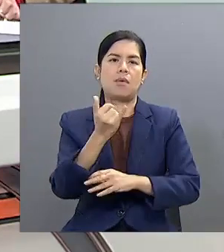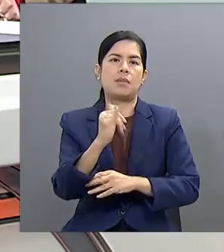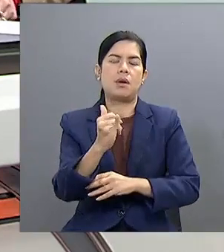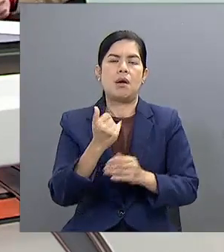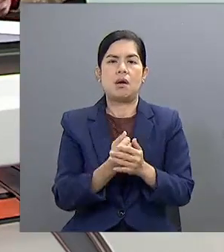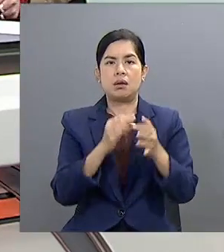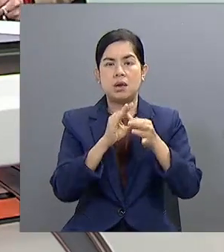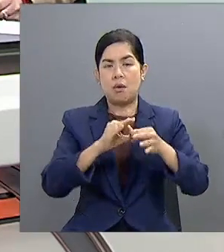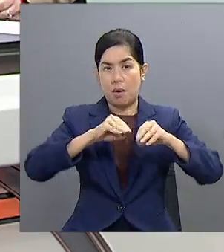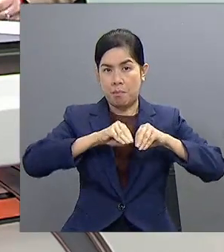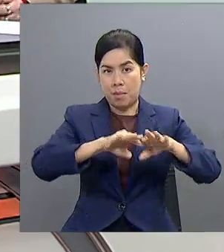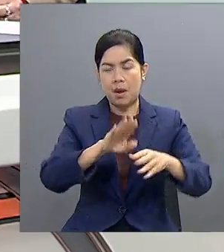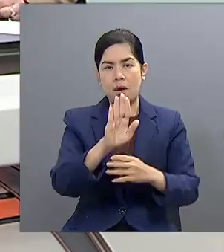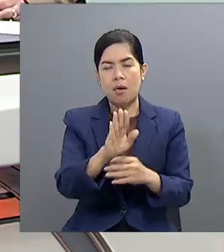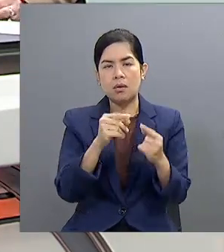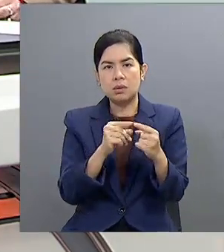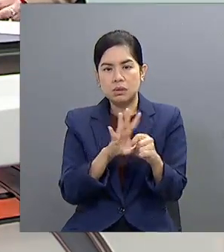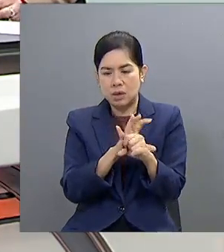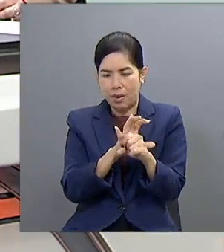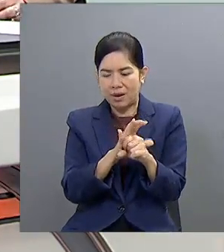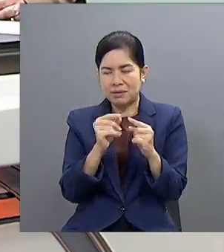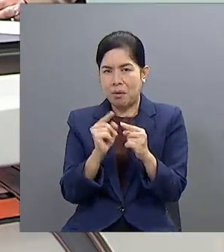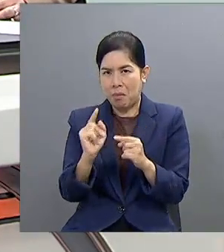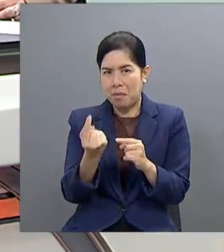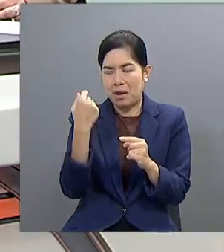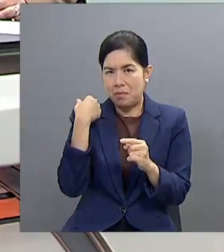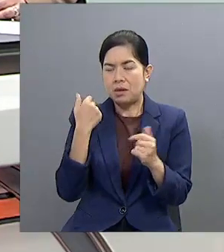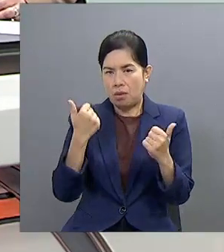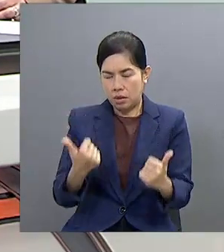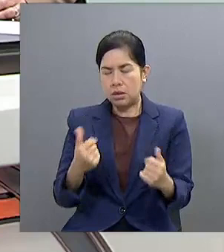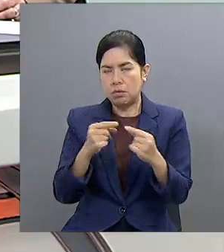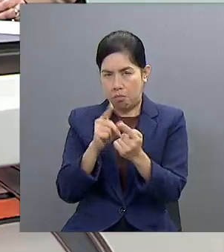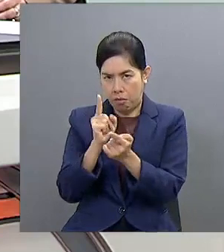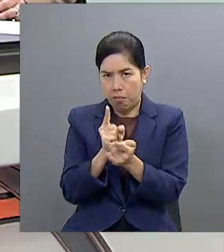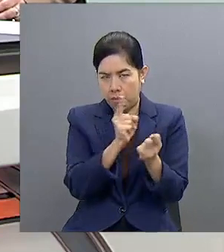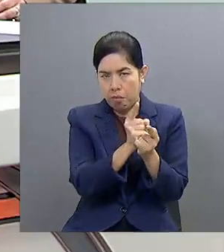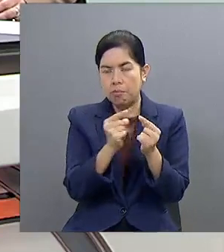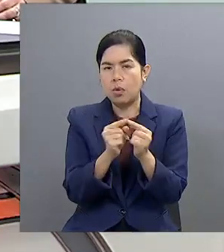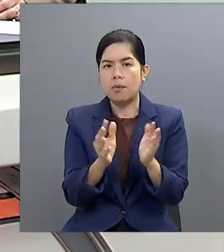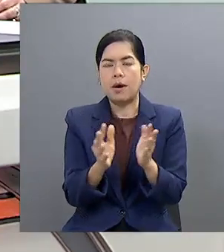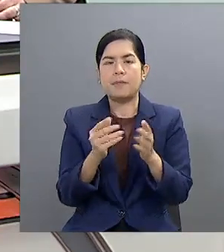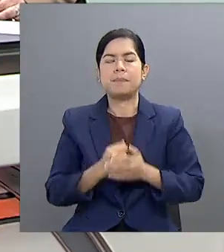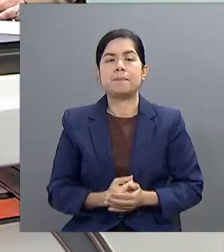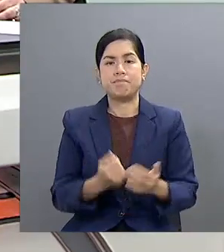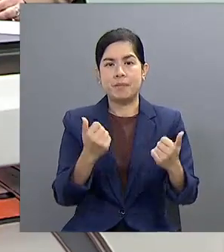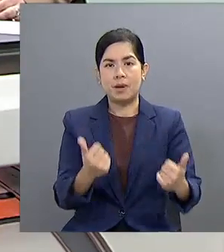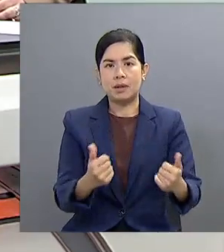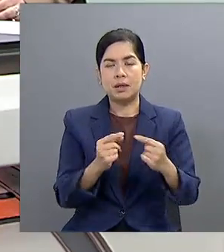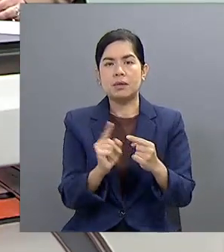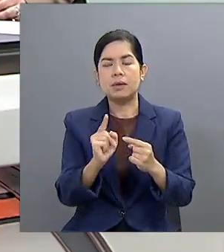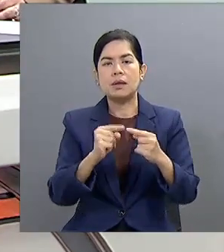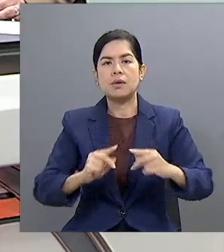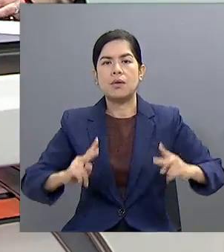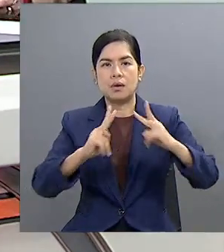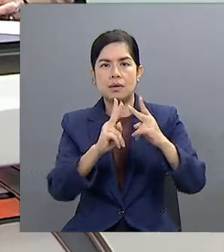ณขณะนี้เนี่ยน่าจะไปมาเป็นสายพันธุ์หลักในประเทศแล้วด้วยแต่สิ่งที่เกิดขึ้นณขณะนี้ก็คือตอนนี้สาธารณสุขประกาศ